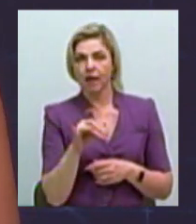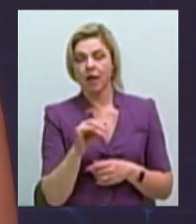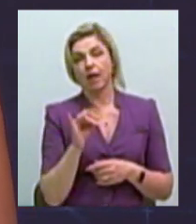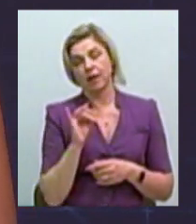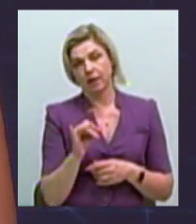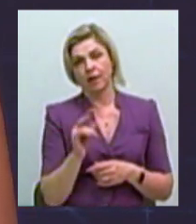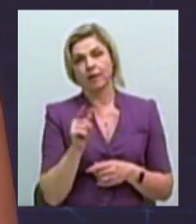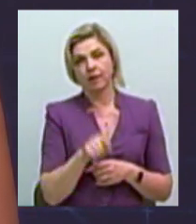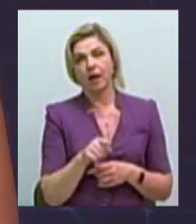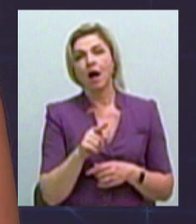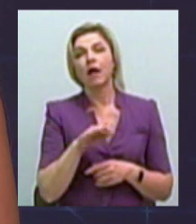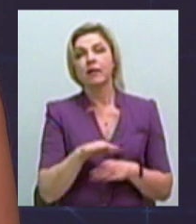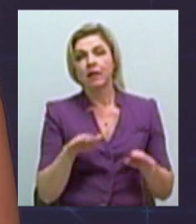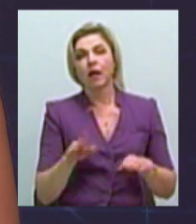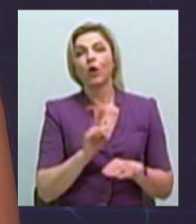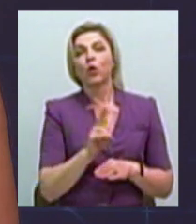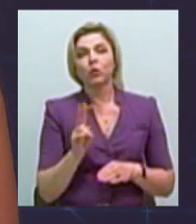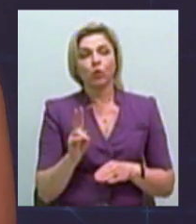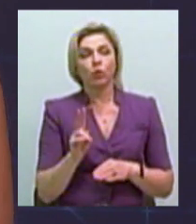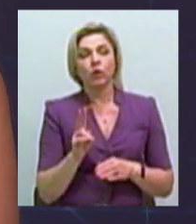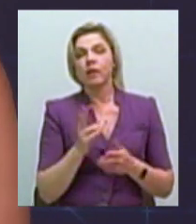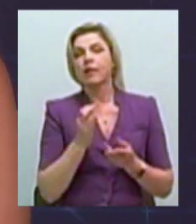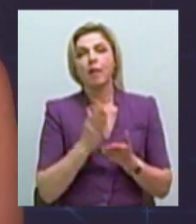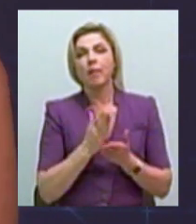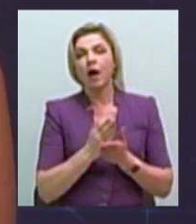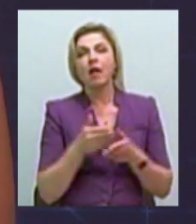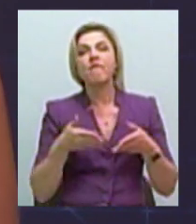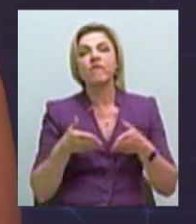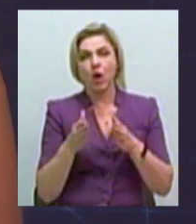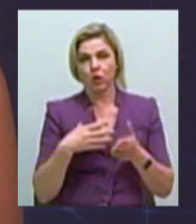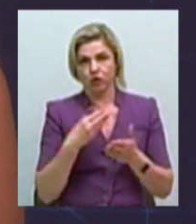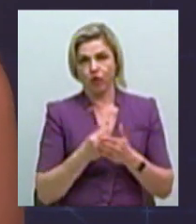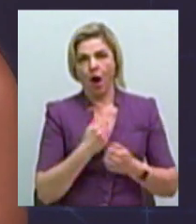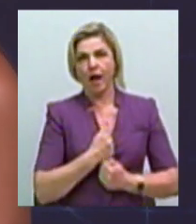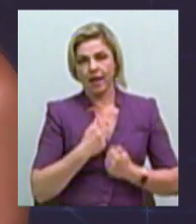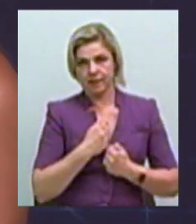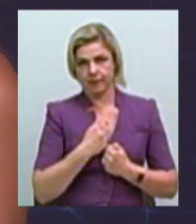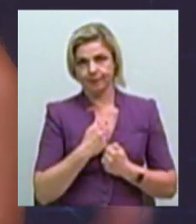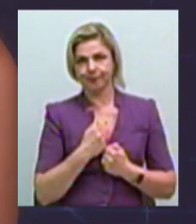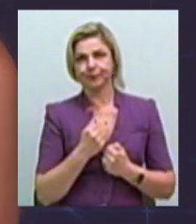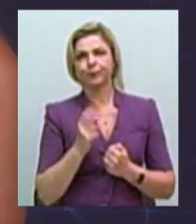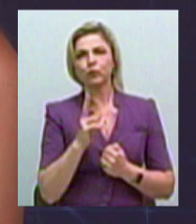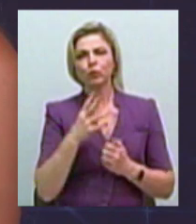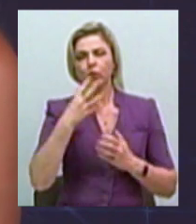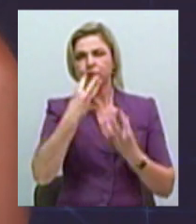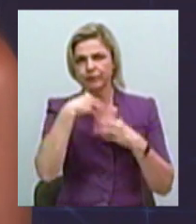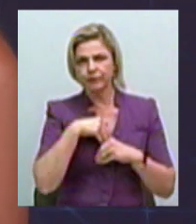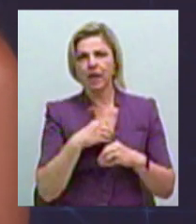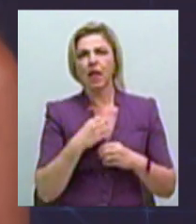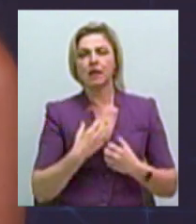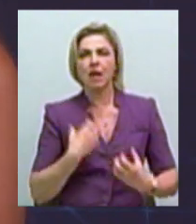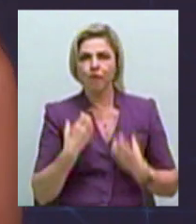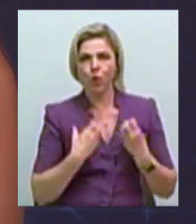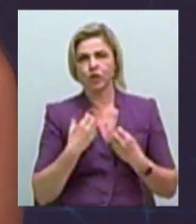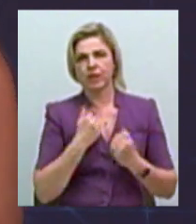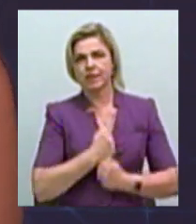тих підлітків, які не мають виходу своєї агресії назовні, які коплять тривожність, злість,